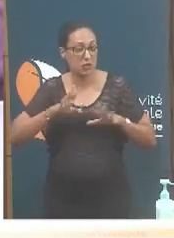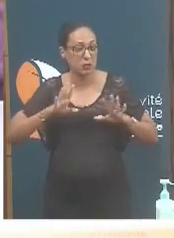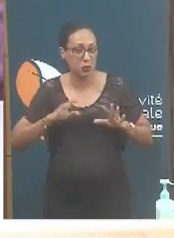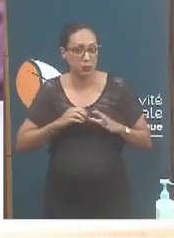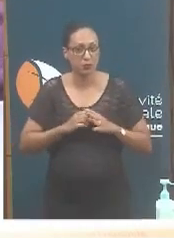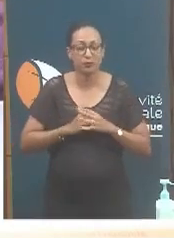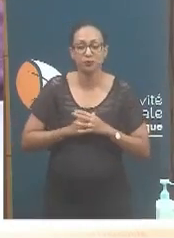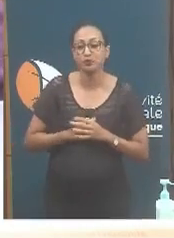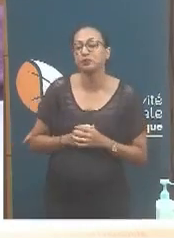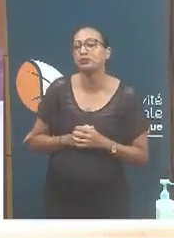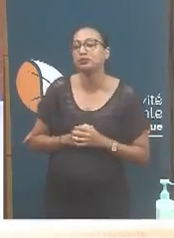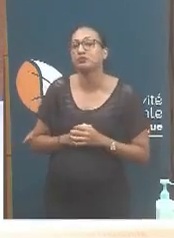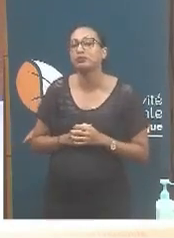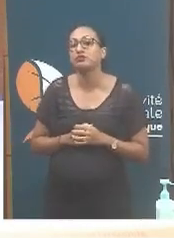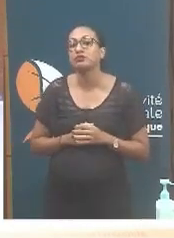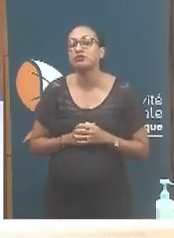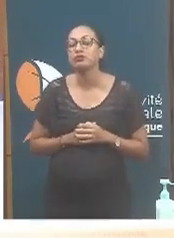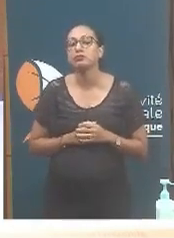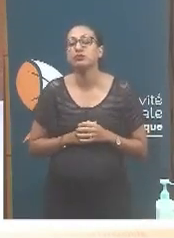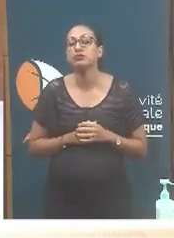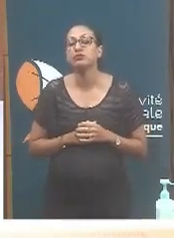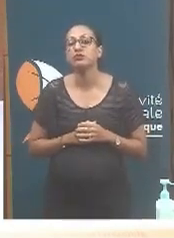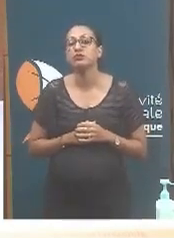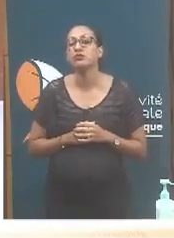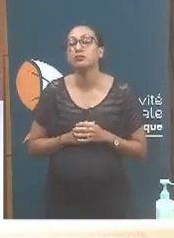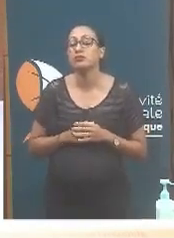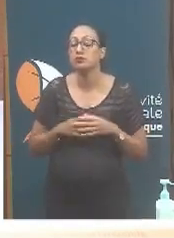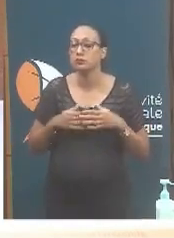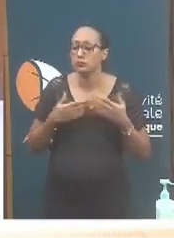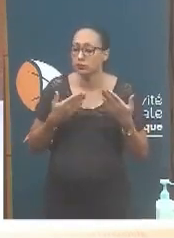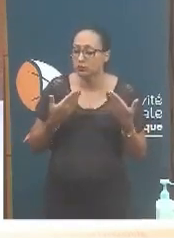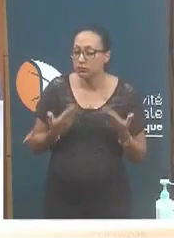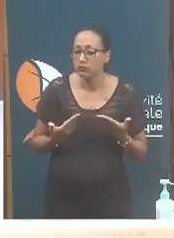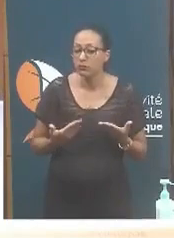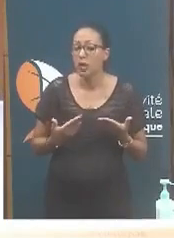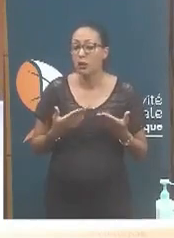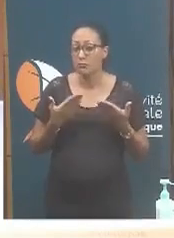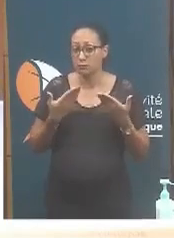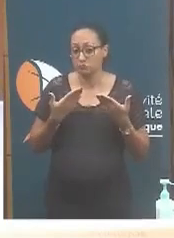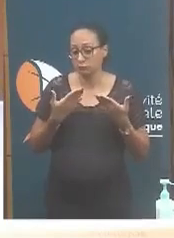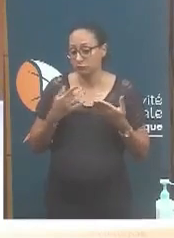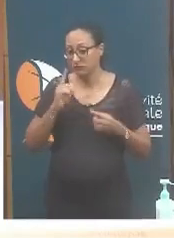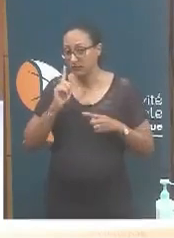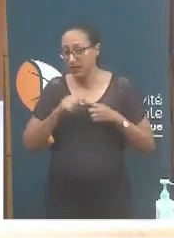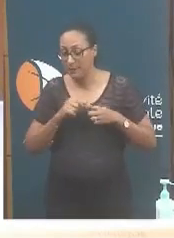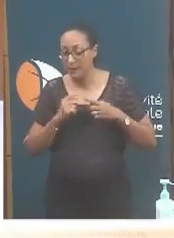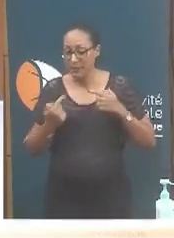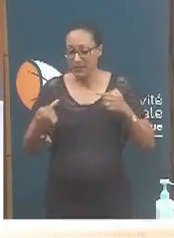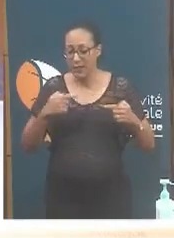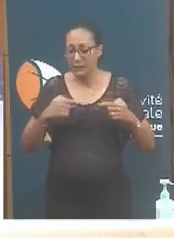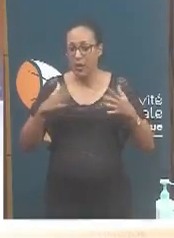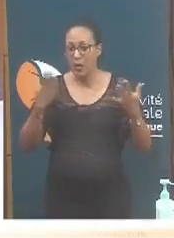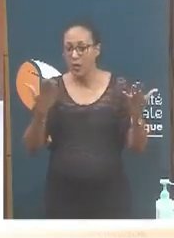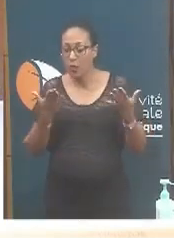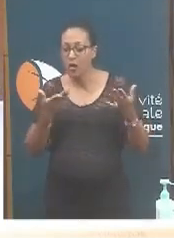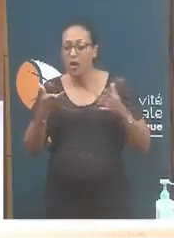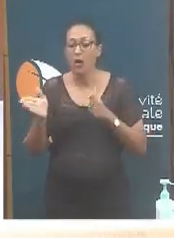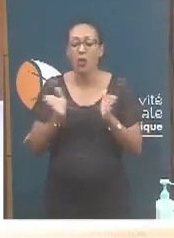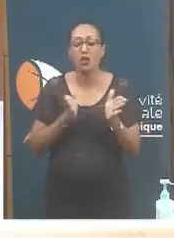vous-même. Maintenant, nous débattons, me semble-t-il, sur les orientations